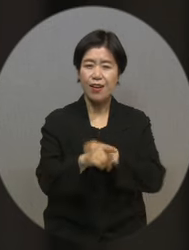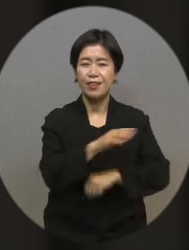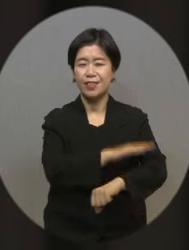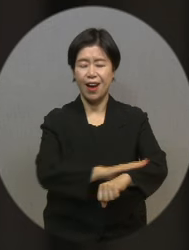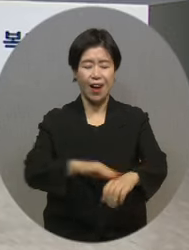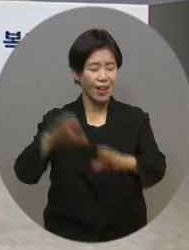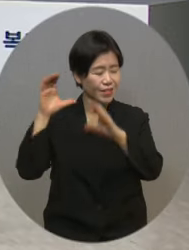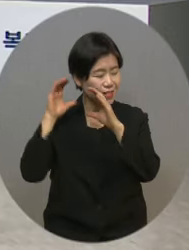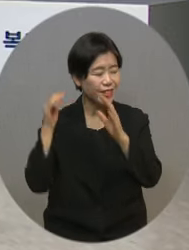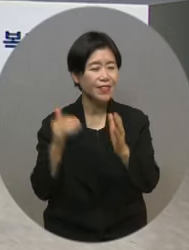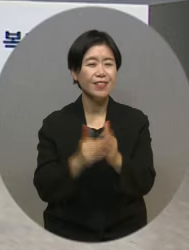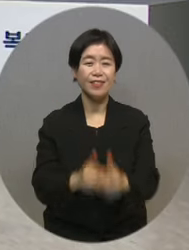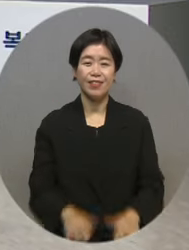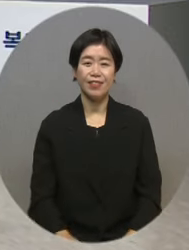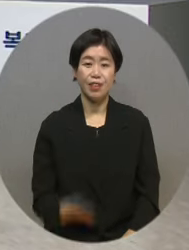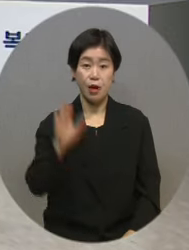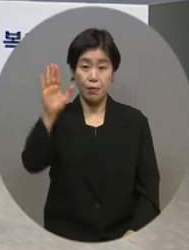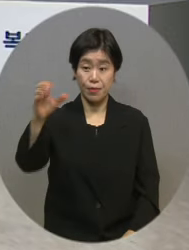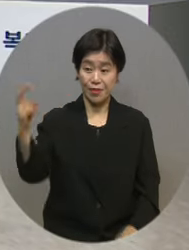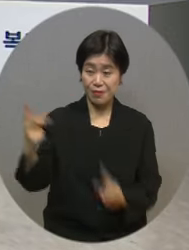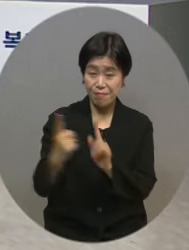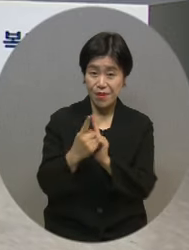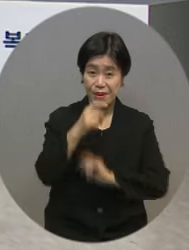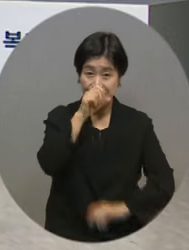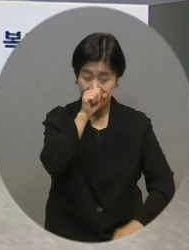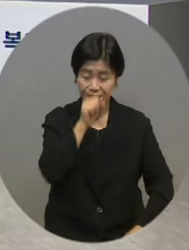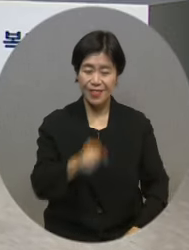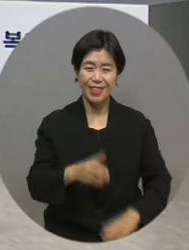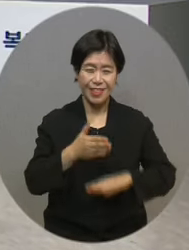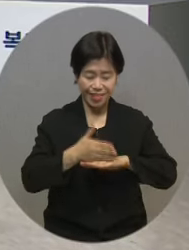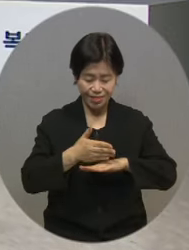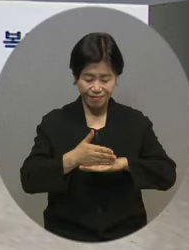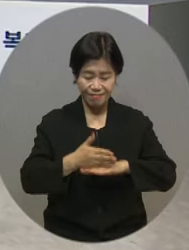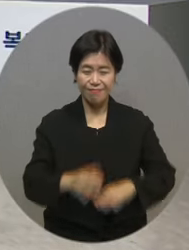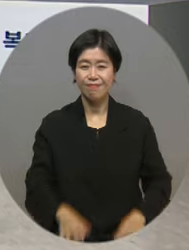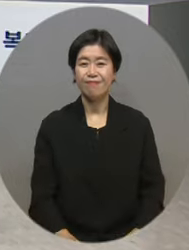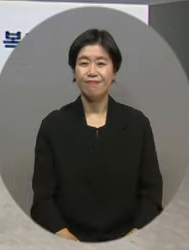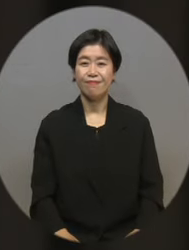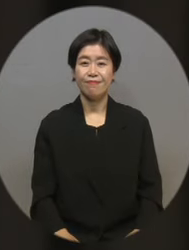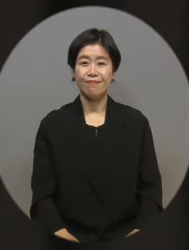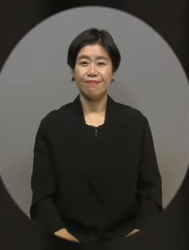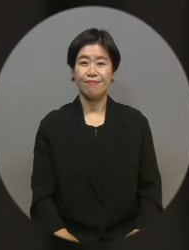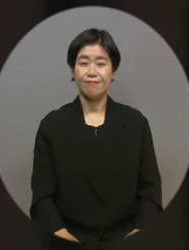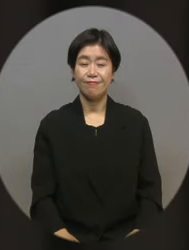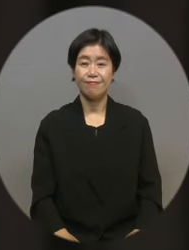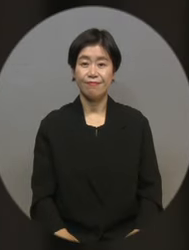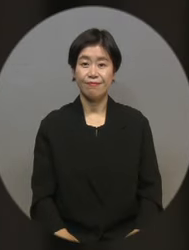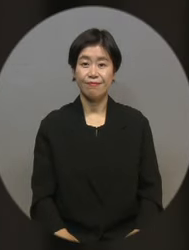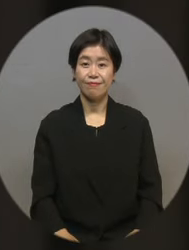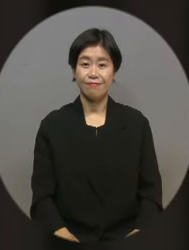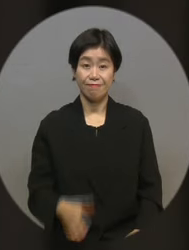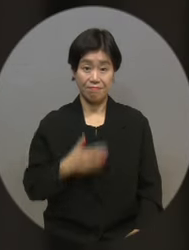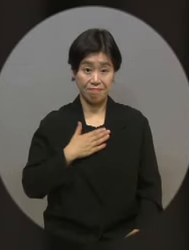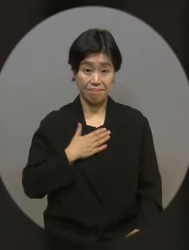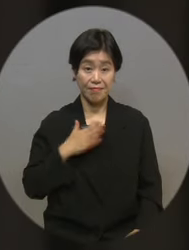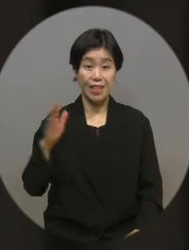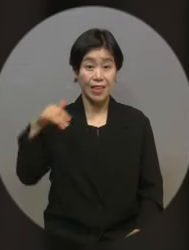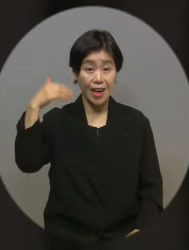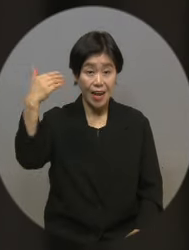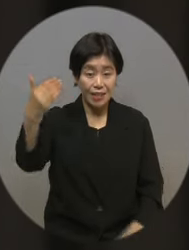잘 들었습니다. 앞으로도 좀 자주 나와주십시오. 네, 감사합니다. 감사합니다. 예,